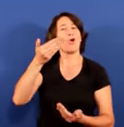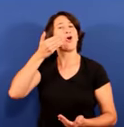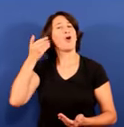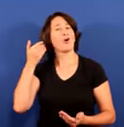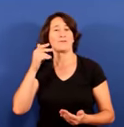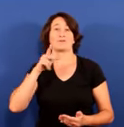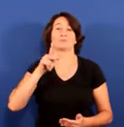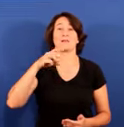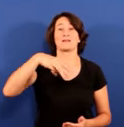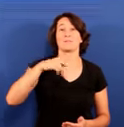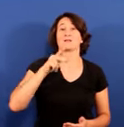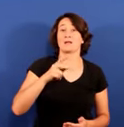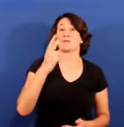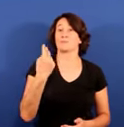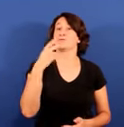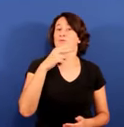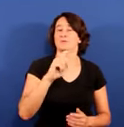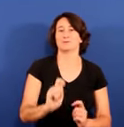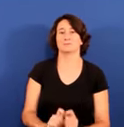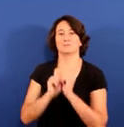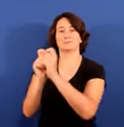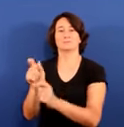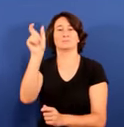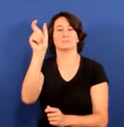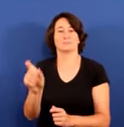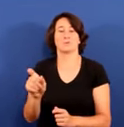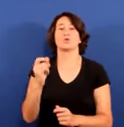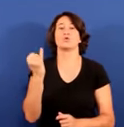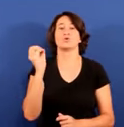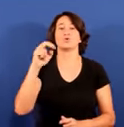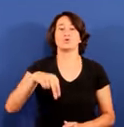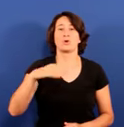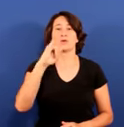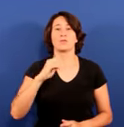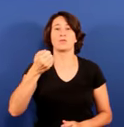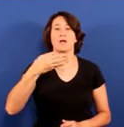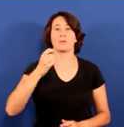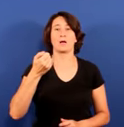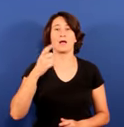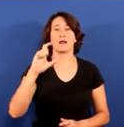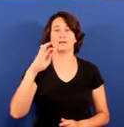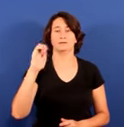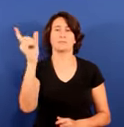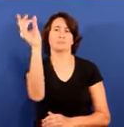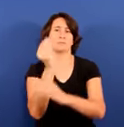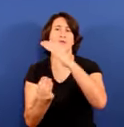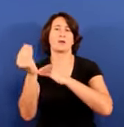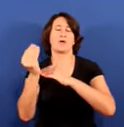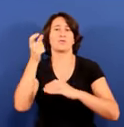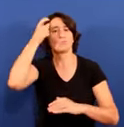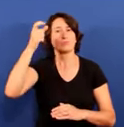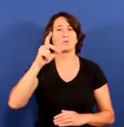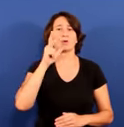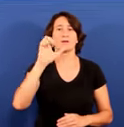sustartzea dela. Bere hitzetan, euskara hizkuntza bizia izateko ezinbestekoa da gazteek aisialdian, aztialdian eta